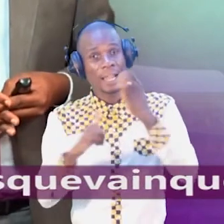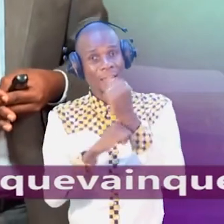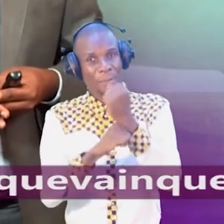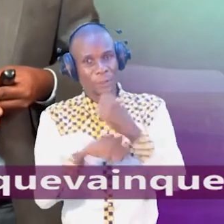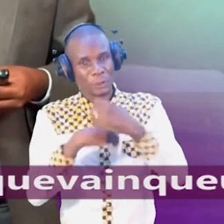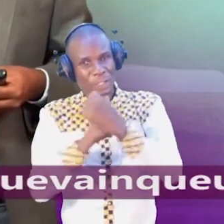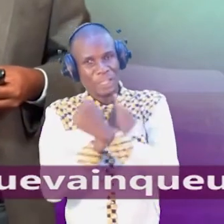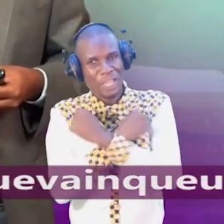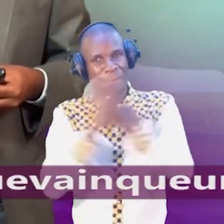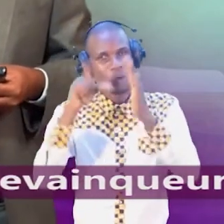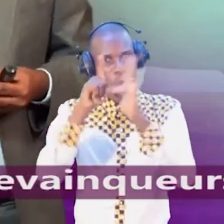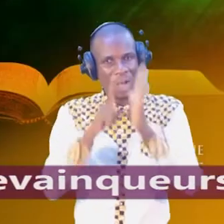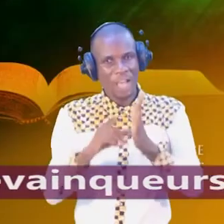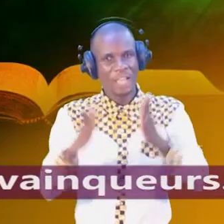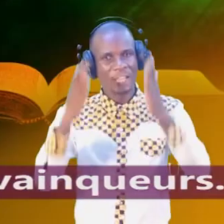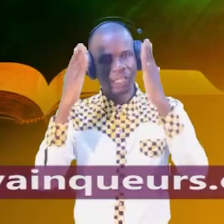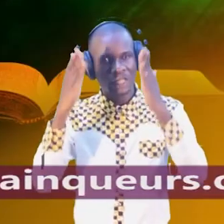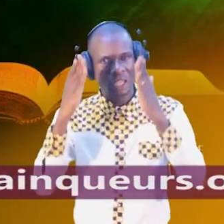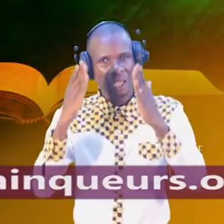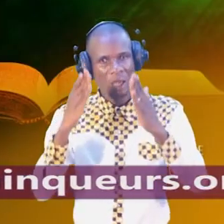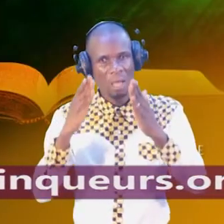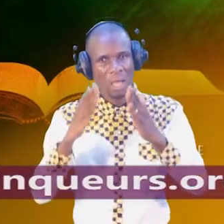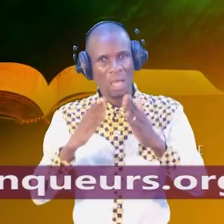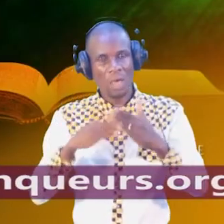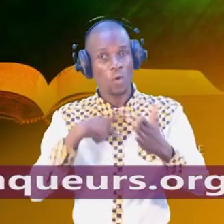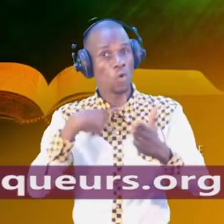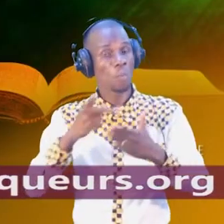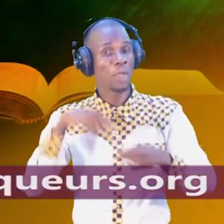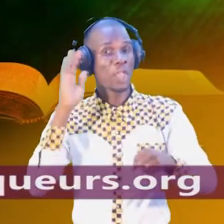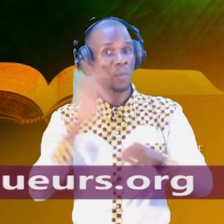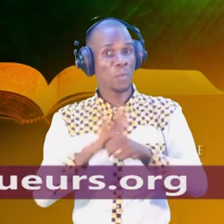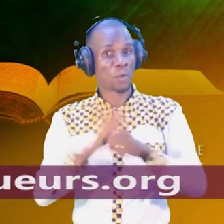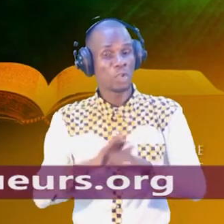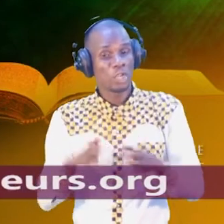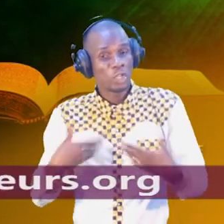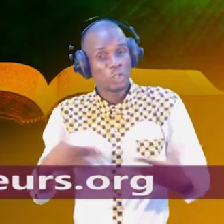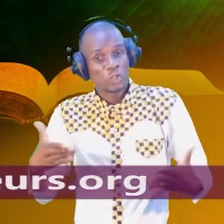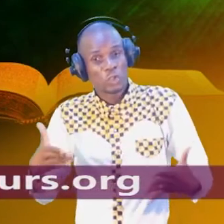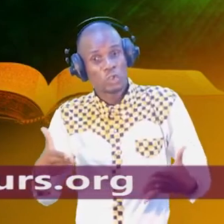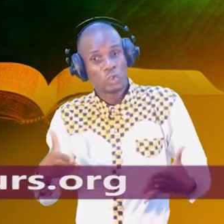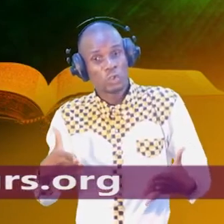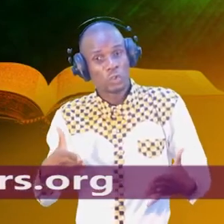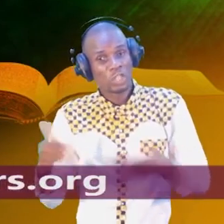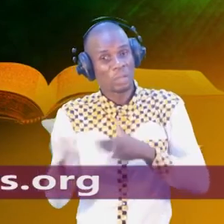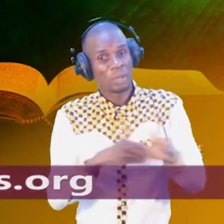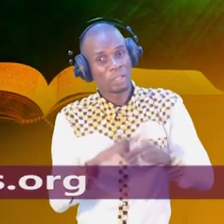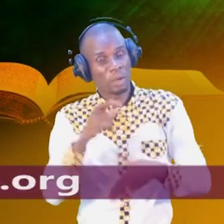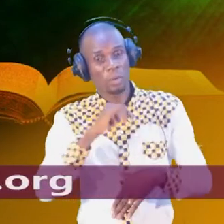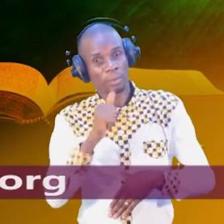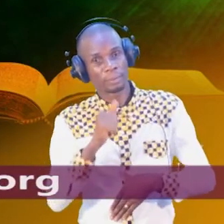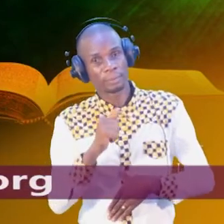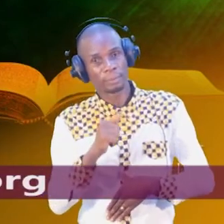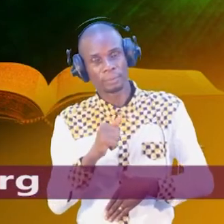Banzembo 119 eteni ya 165 ba oyo balingi mobeko na yo bazali na kimia ya